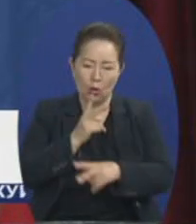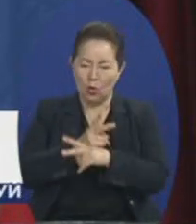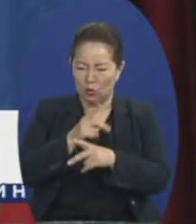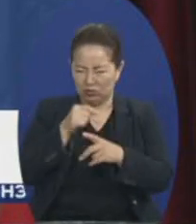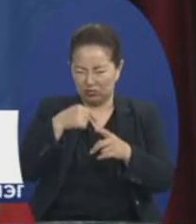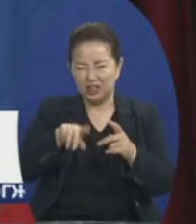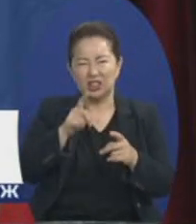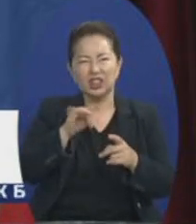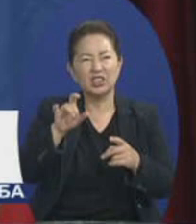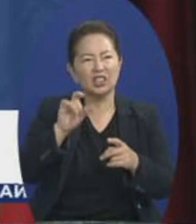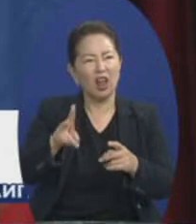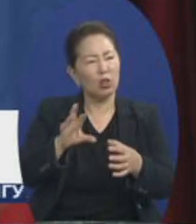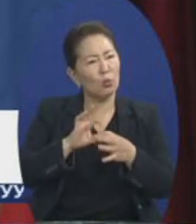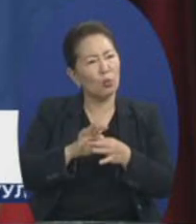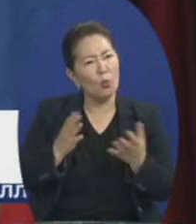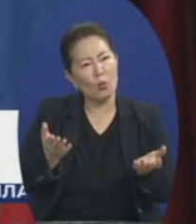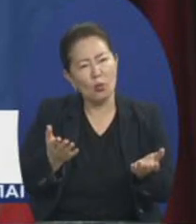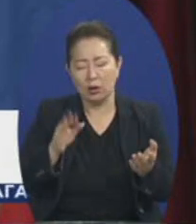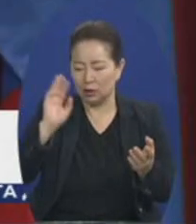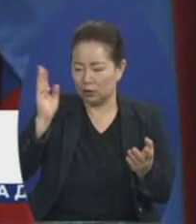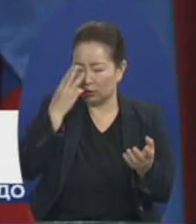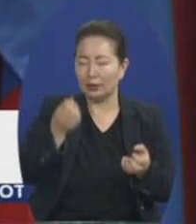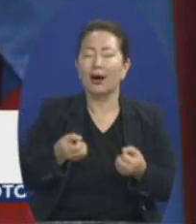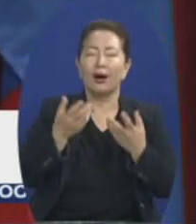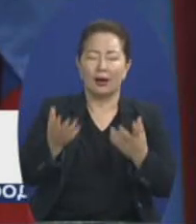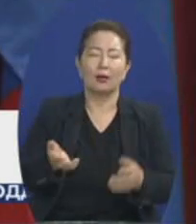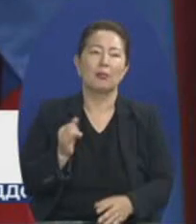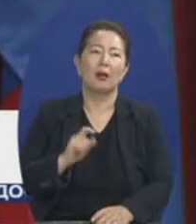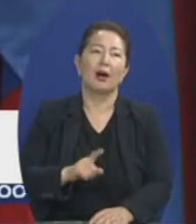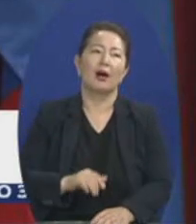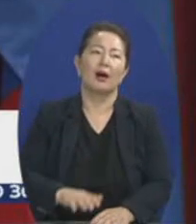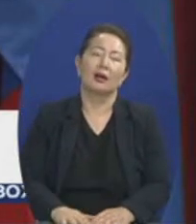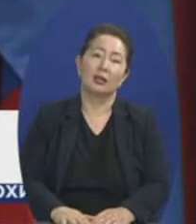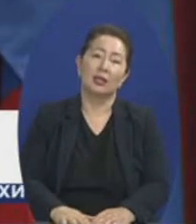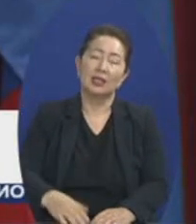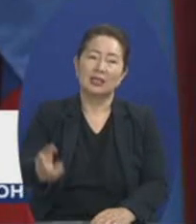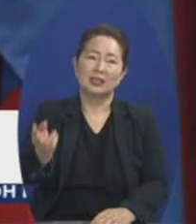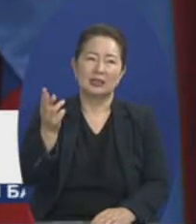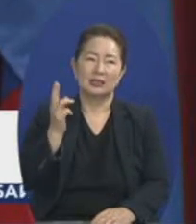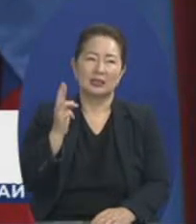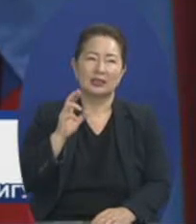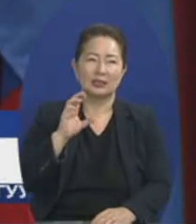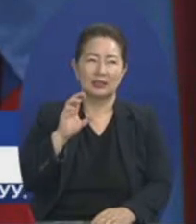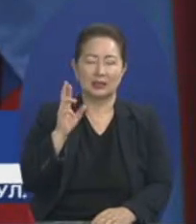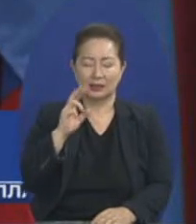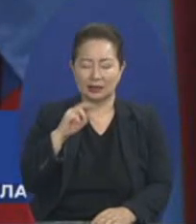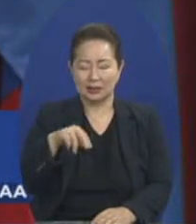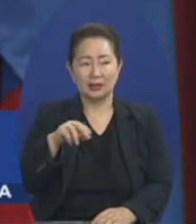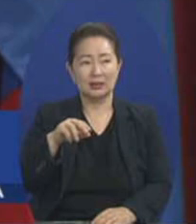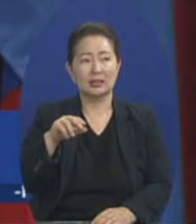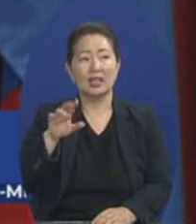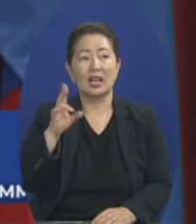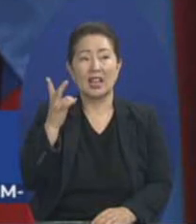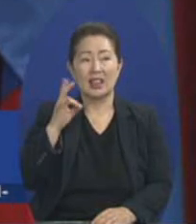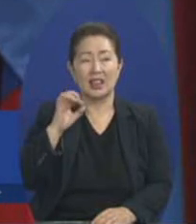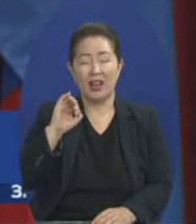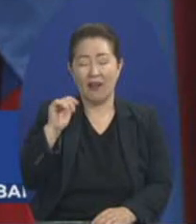уу гэдгийг бол нэлээд тодорхойгаад ирэх баг. Дайчин томсгийн асуудлаар улсын хурлаас хяналттай ажлын хэсэг байгуулсан. Нэгдлийн